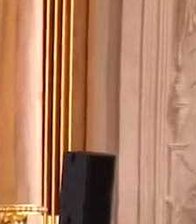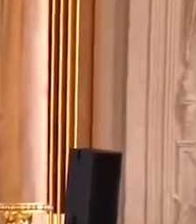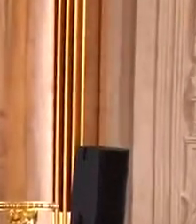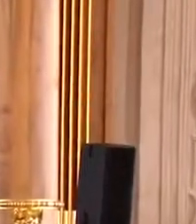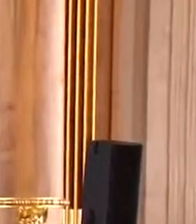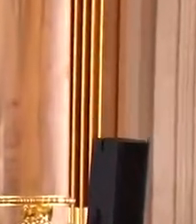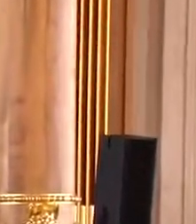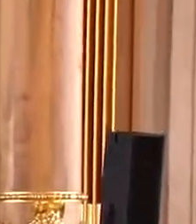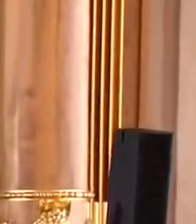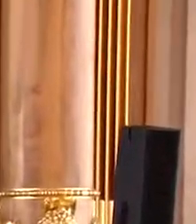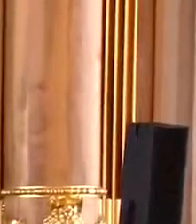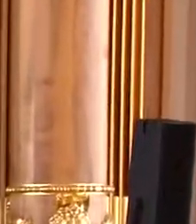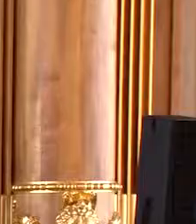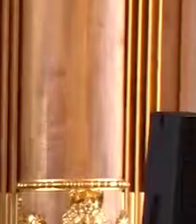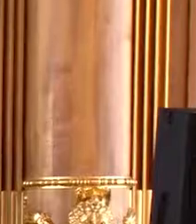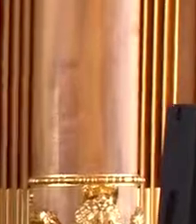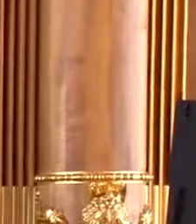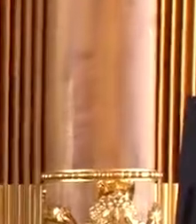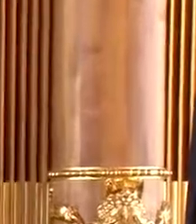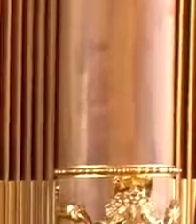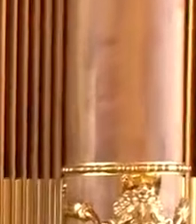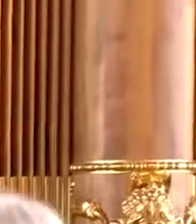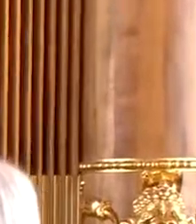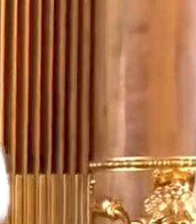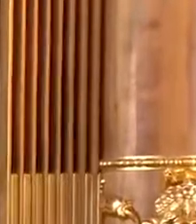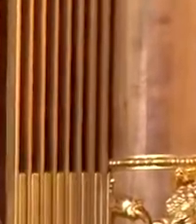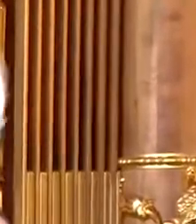Ja. Yes.